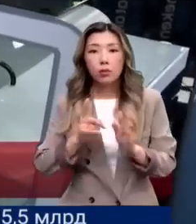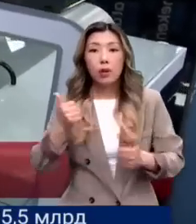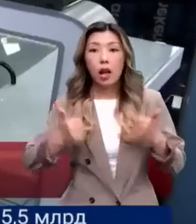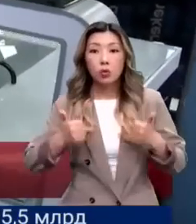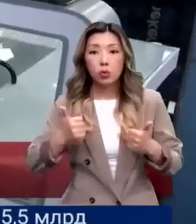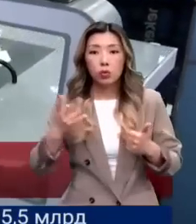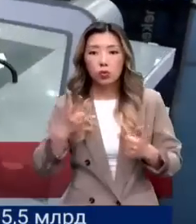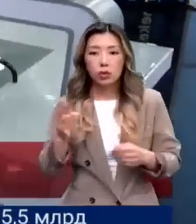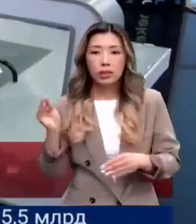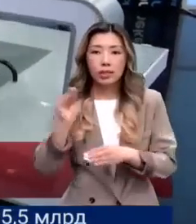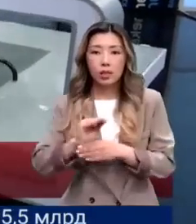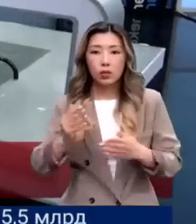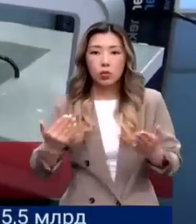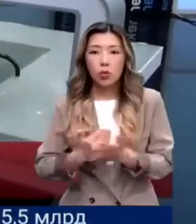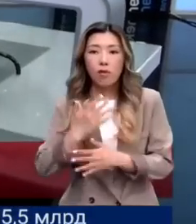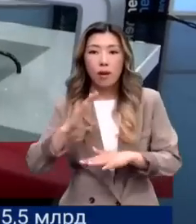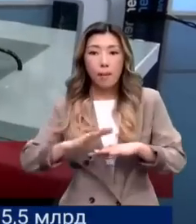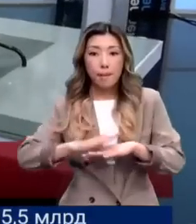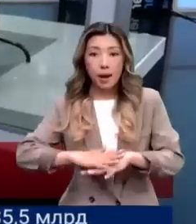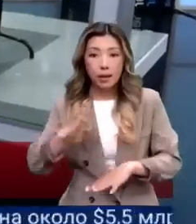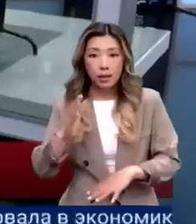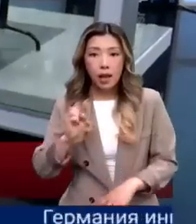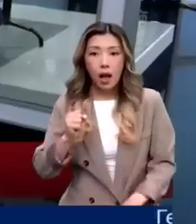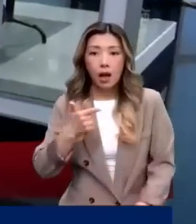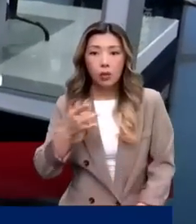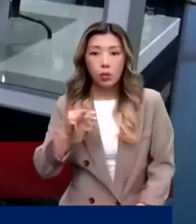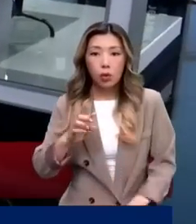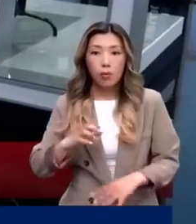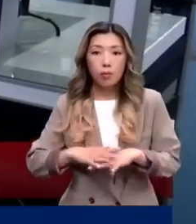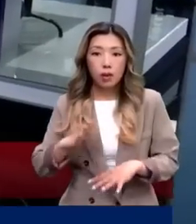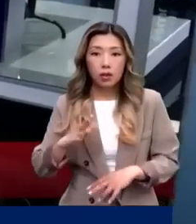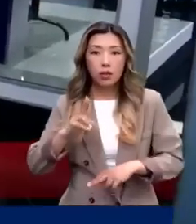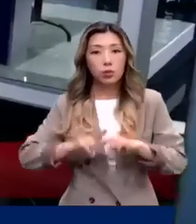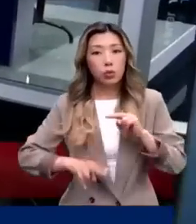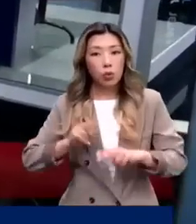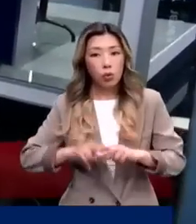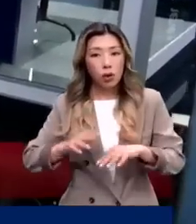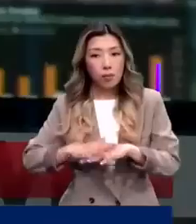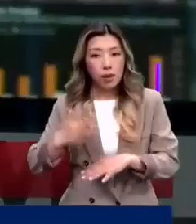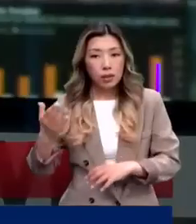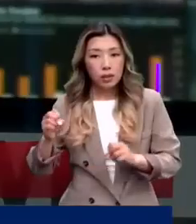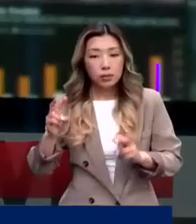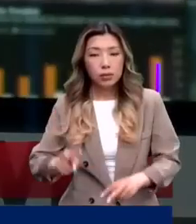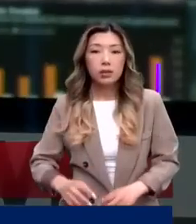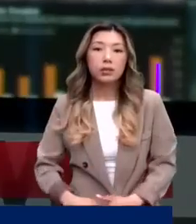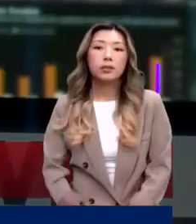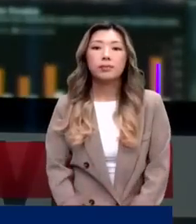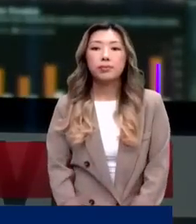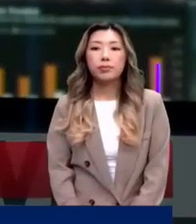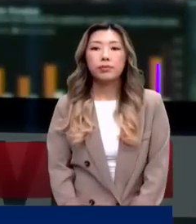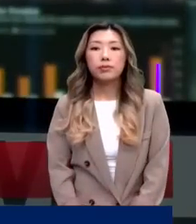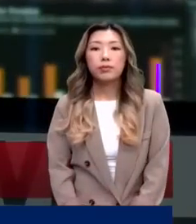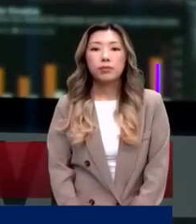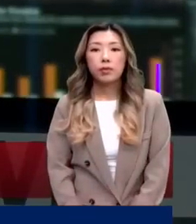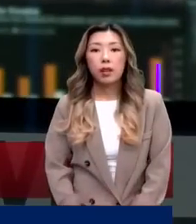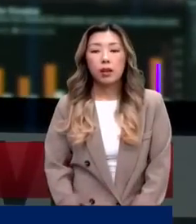только созданием отраслевых банков. Это Агробанк, Промстройбанк. Хорошо, вот у инициаторов программы свое видение, у вас, как я смотрю, свое.